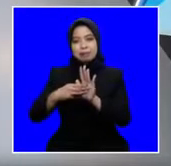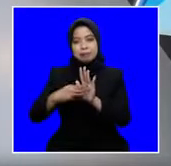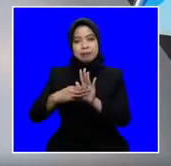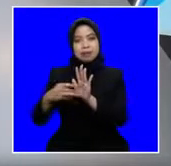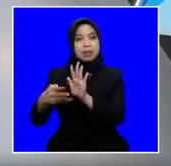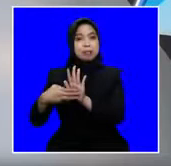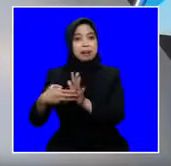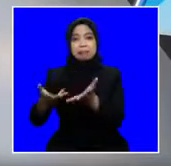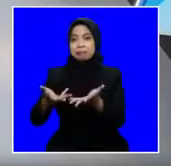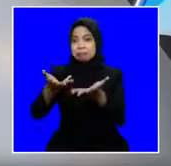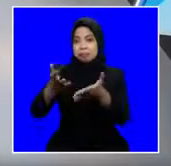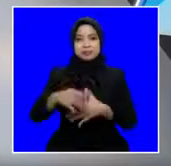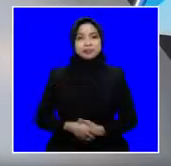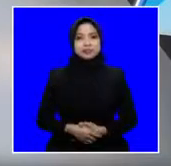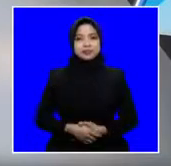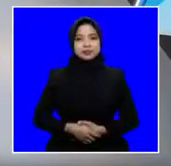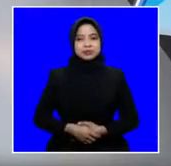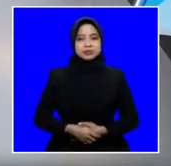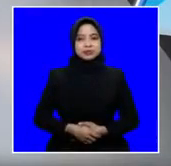Menteri.